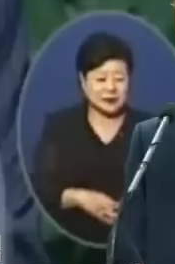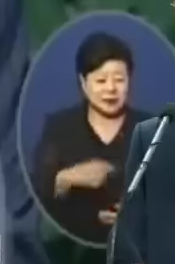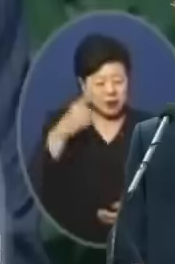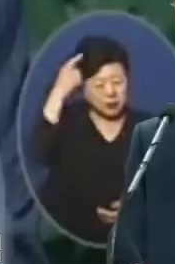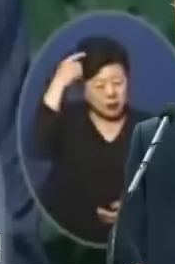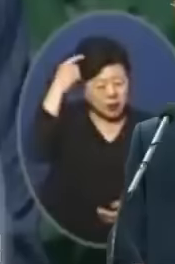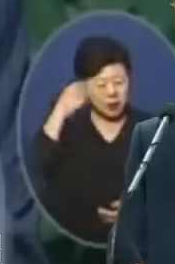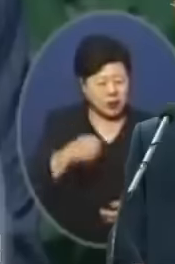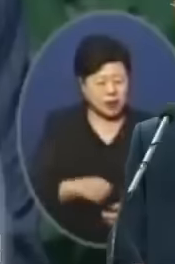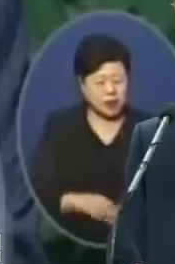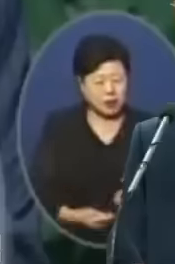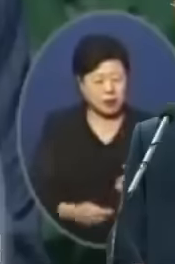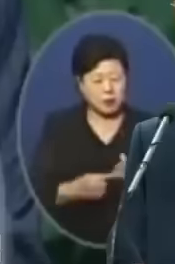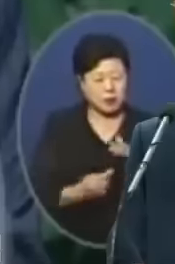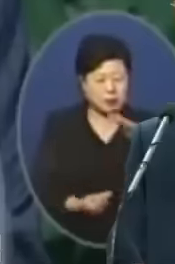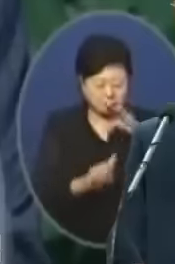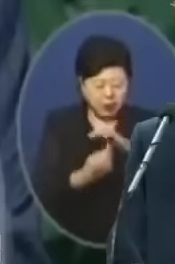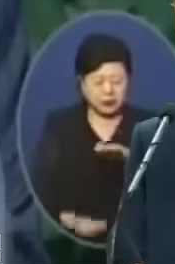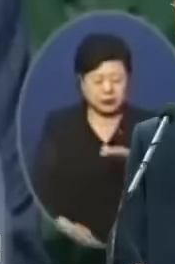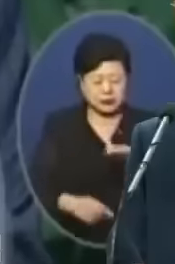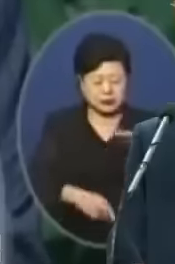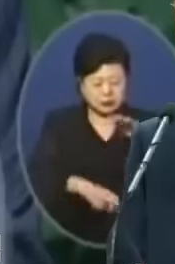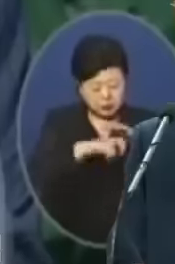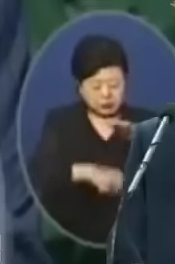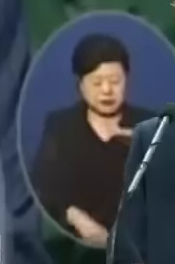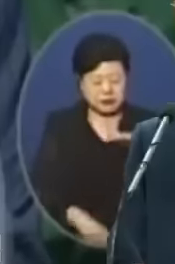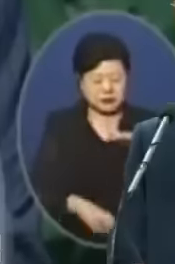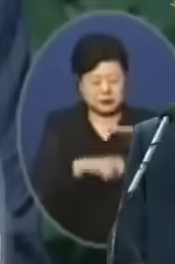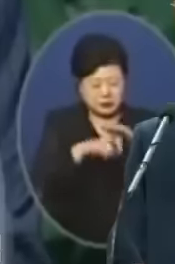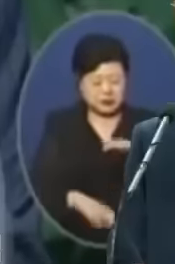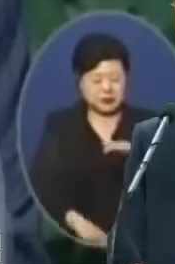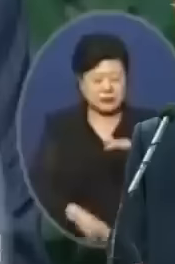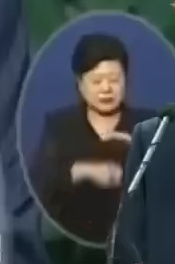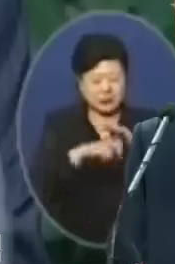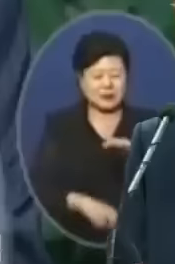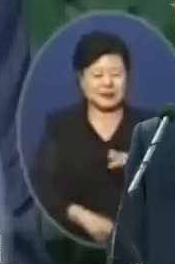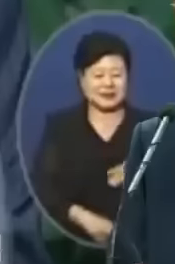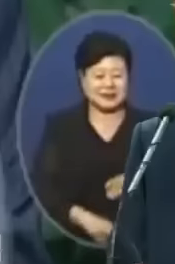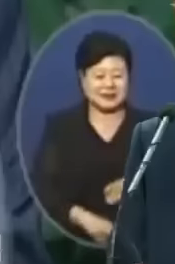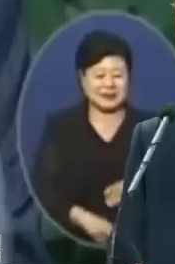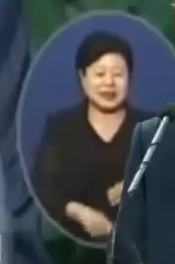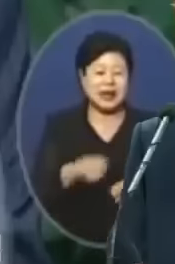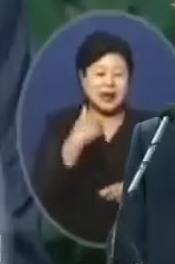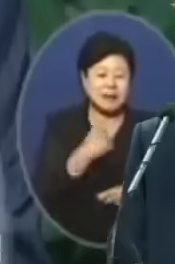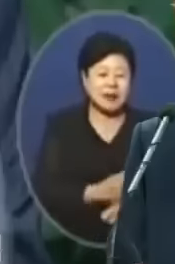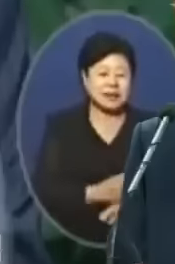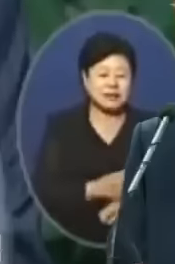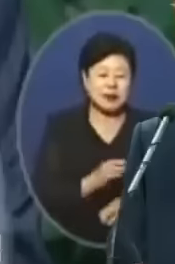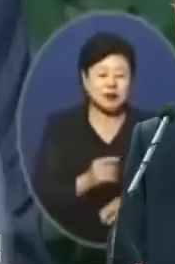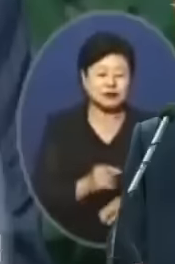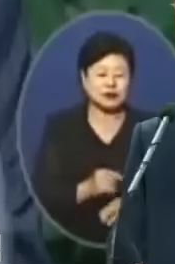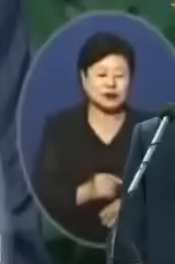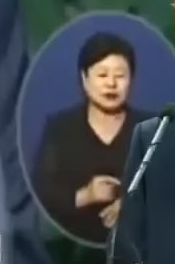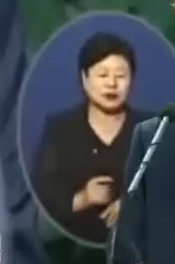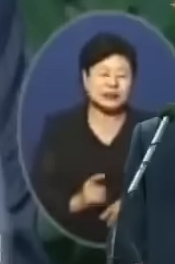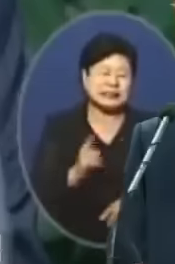뚜껑에 부딪혀서 떨어지고 떨어지고 수백 번 그렇게 하고 난 다음에 벼룩도